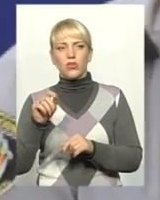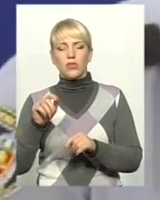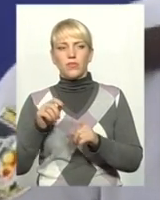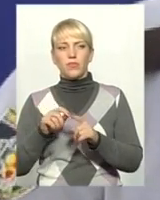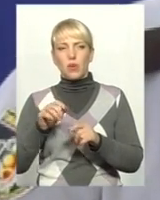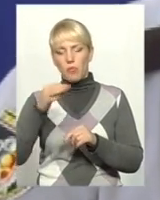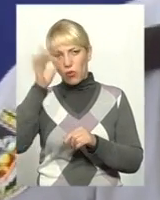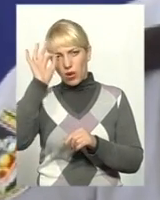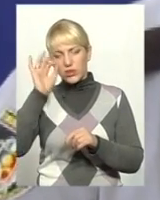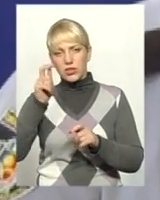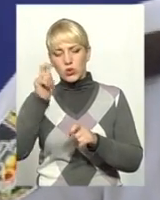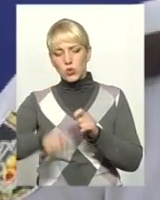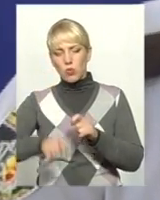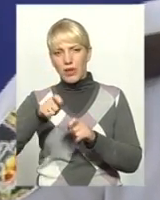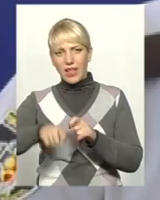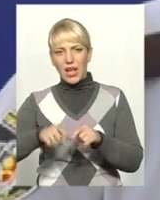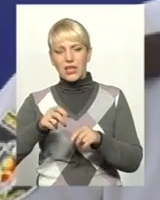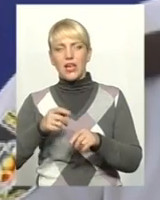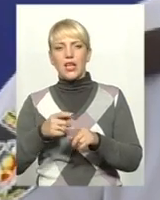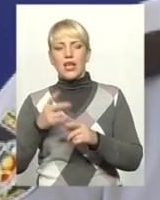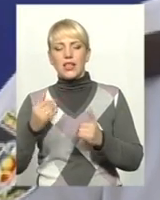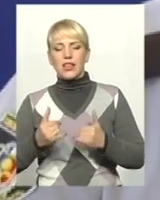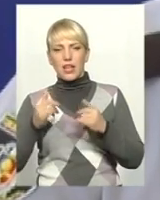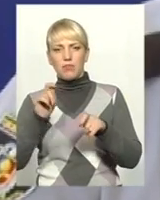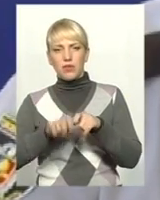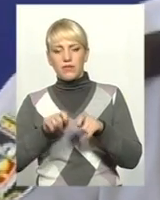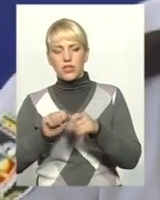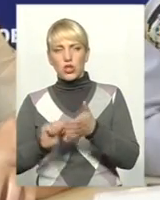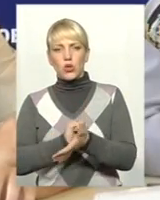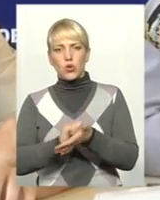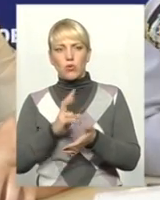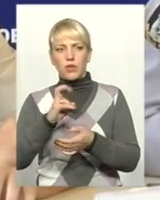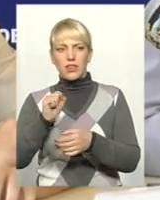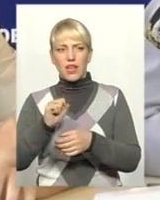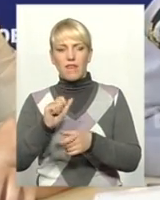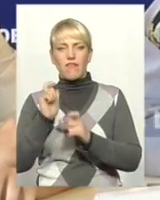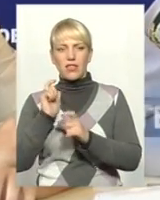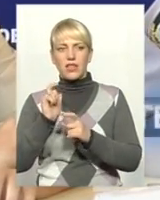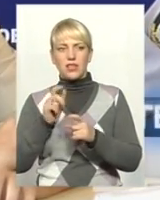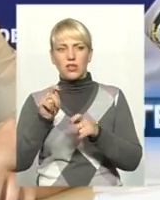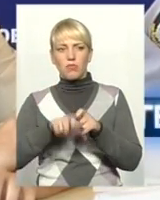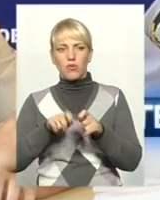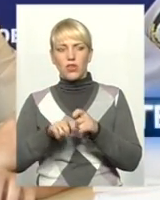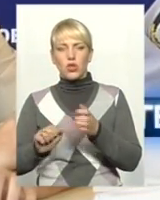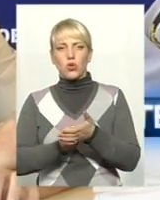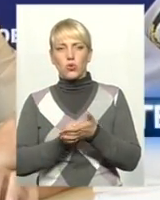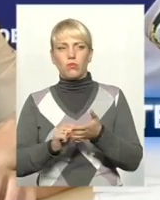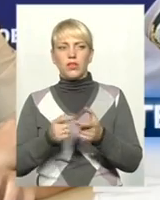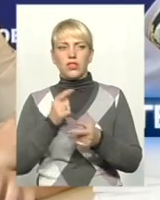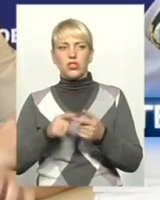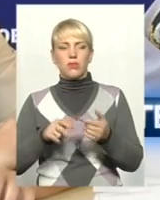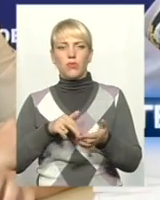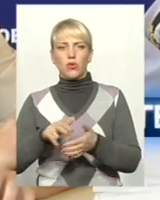для перевірки документів на цей вантаж, а також перевірки ряду документів, чи